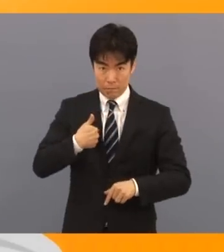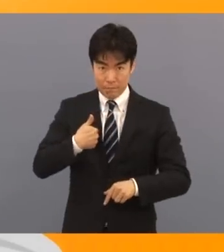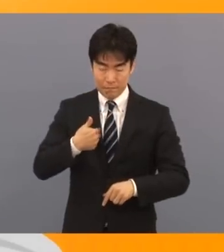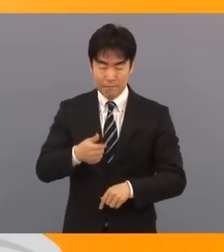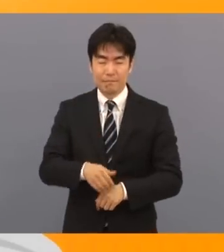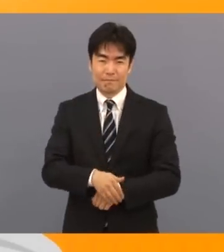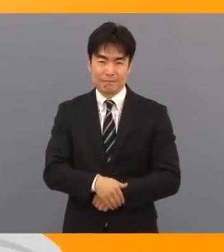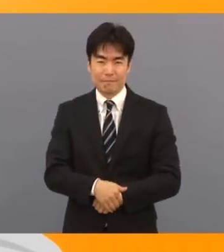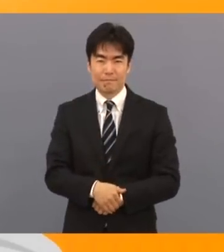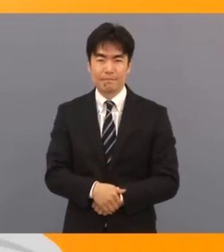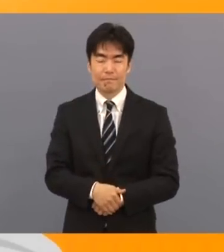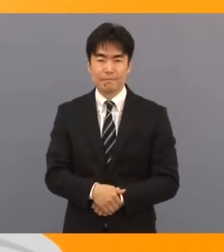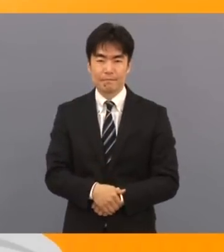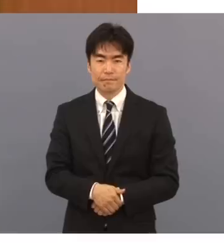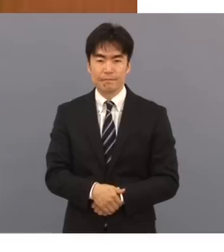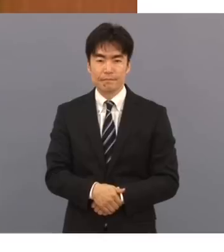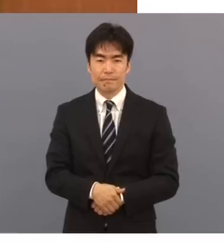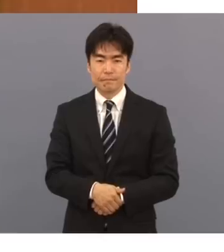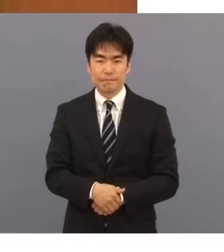か。